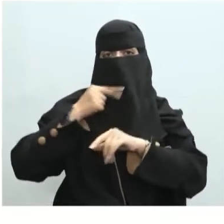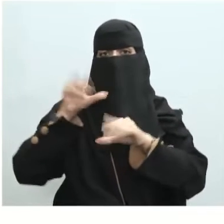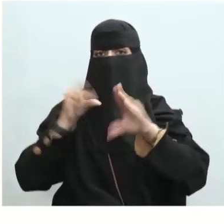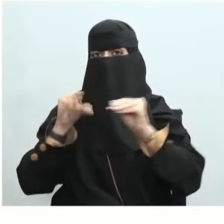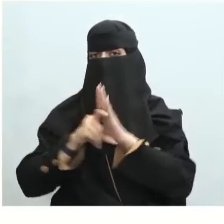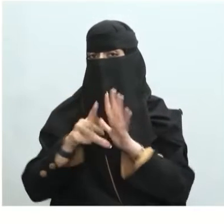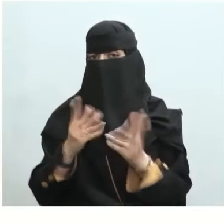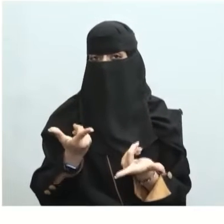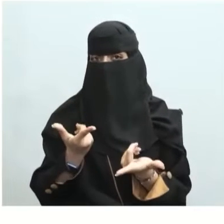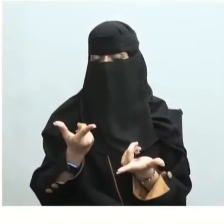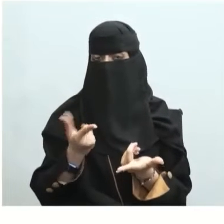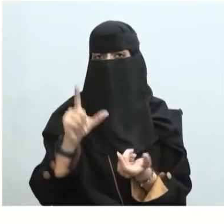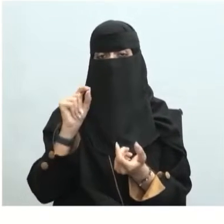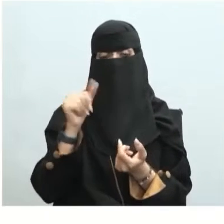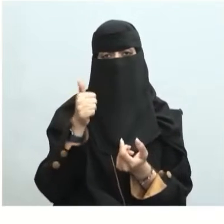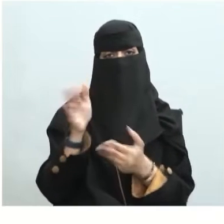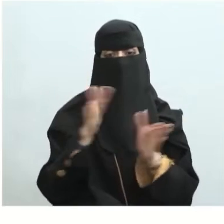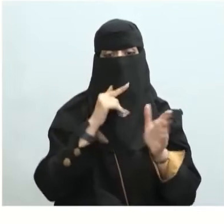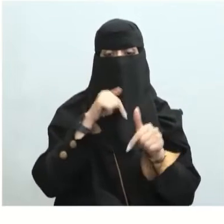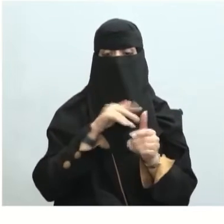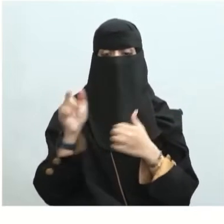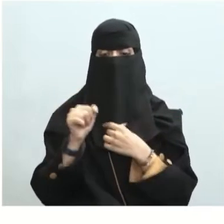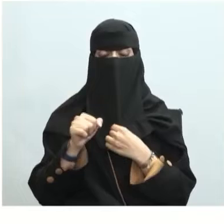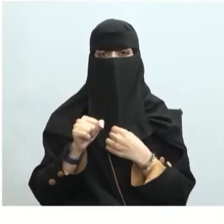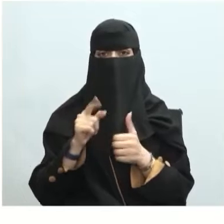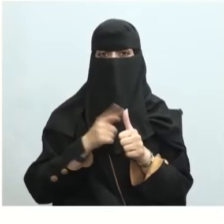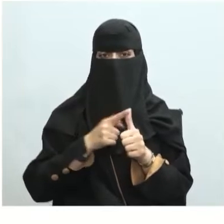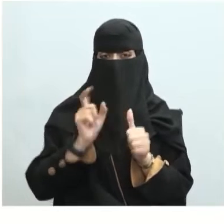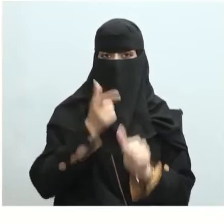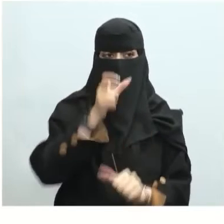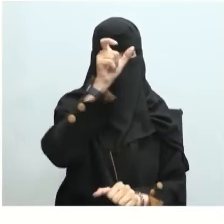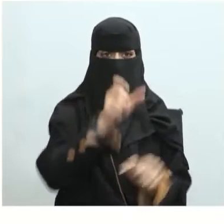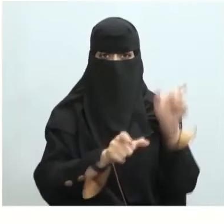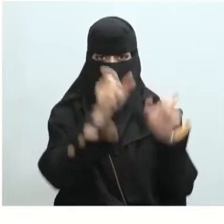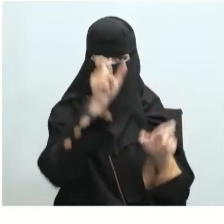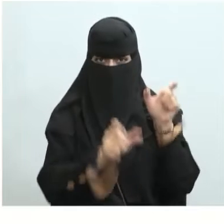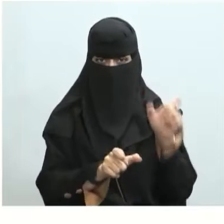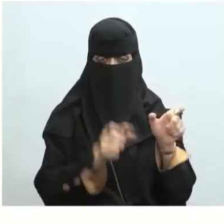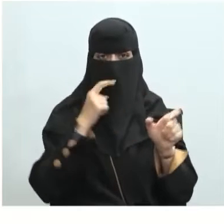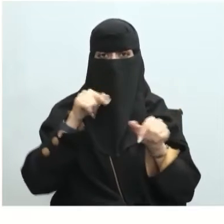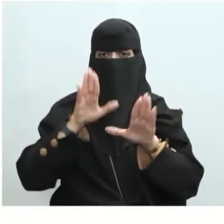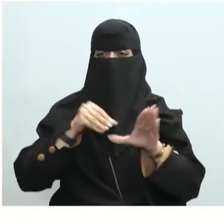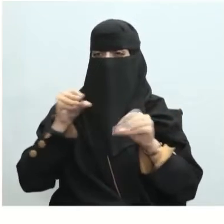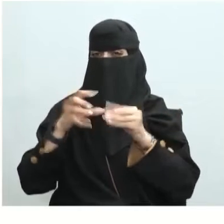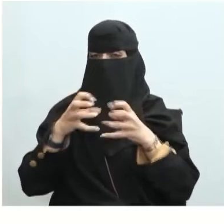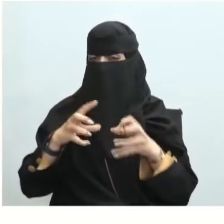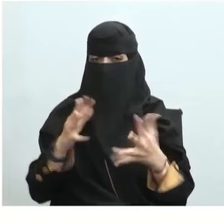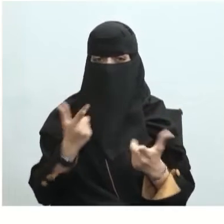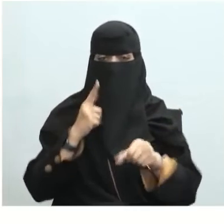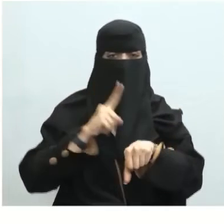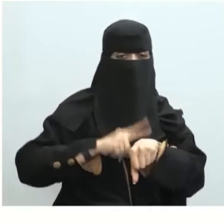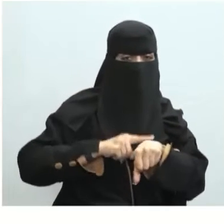للقصه جميل العناصر اساسيه القصه لاحظ شخصيات احداث